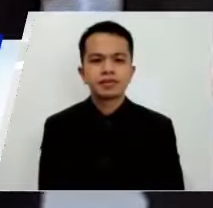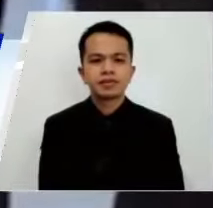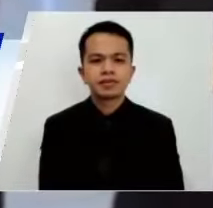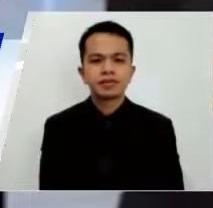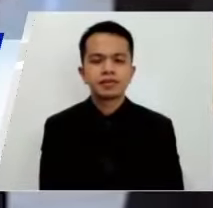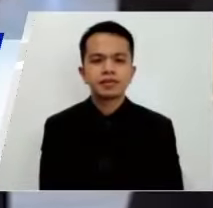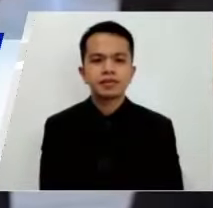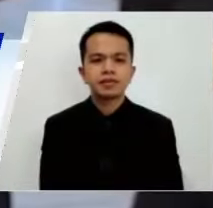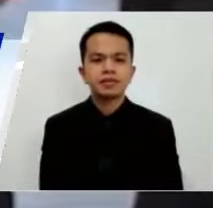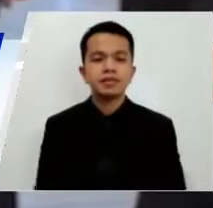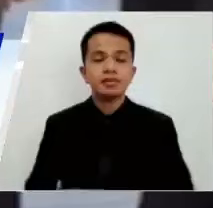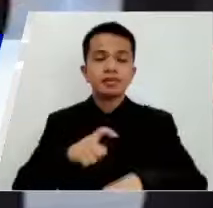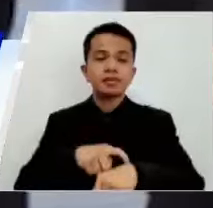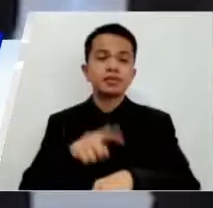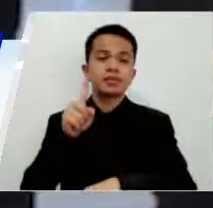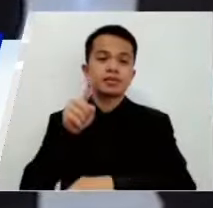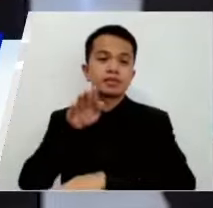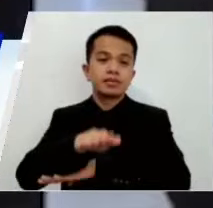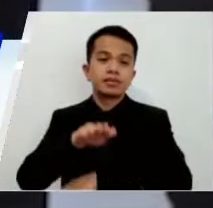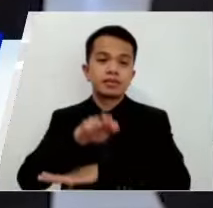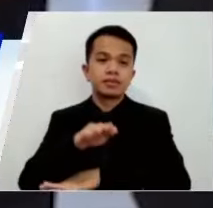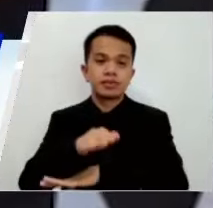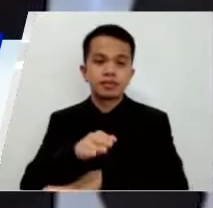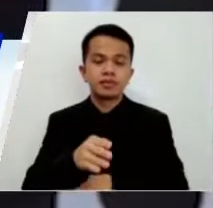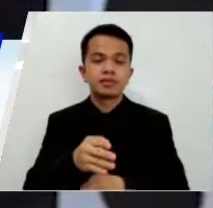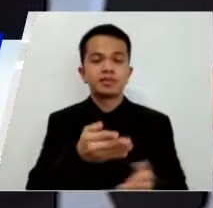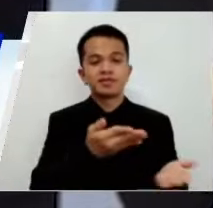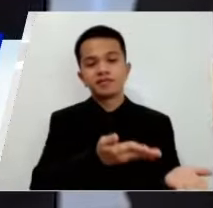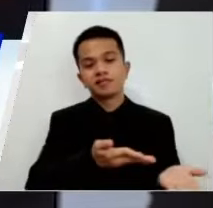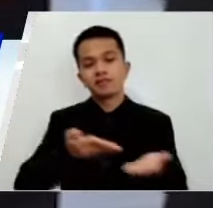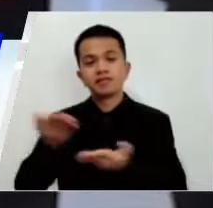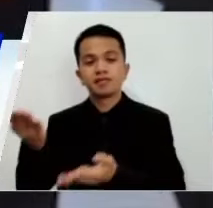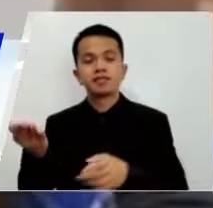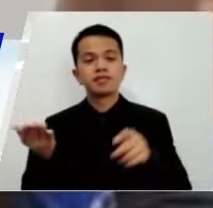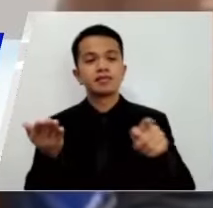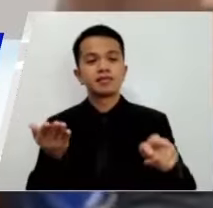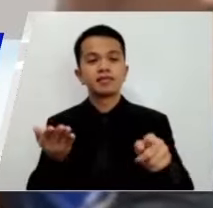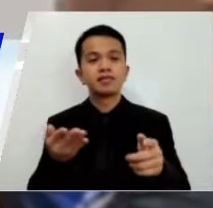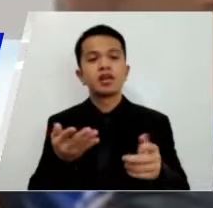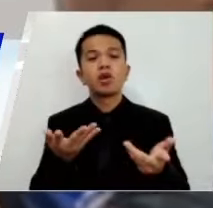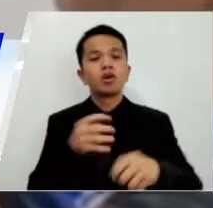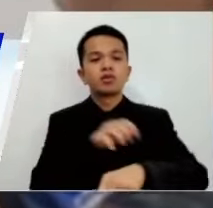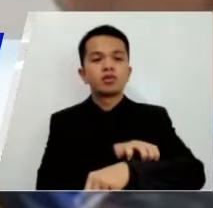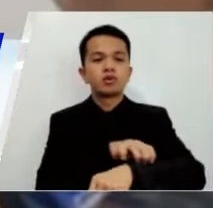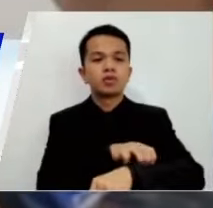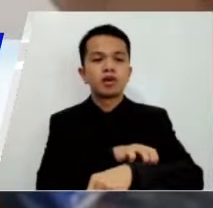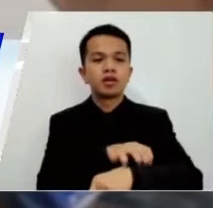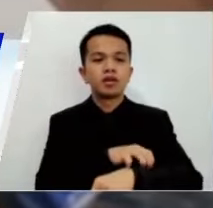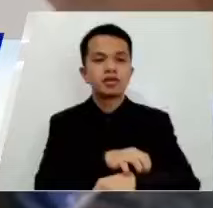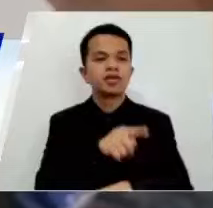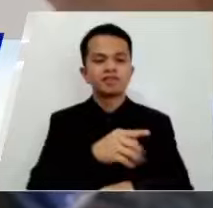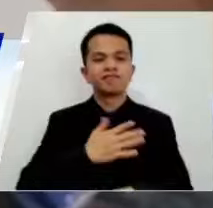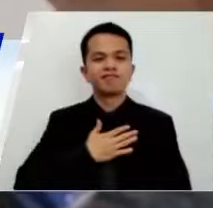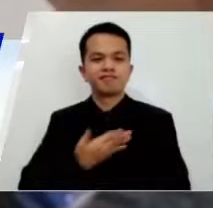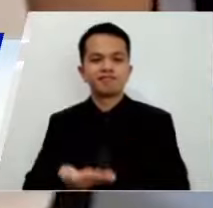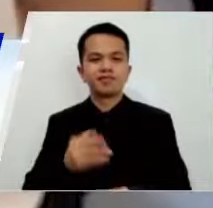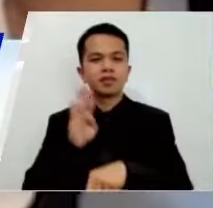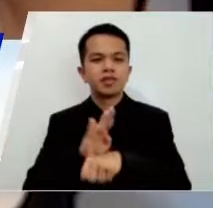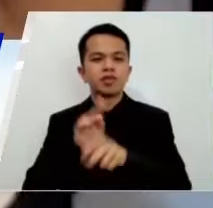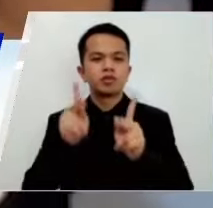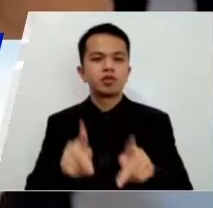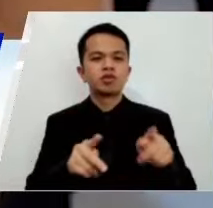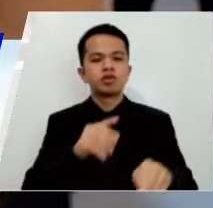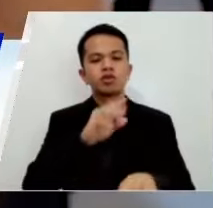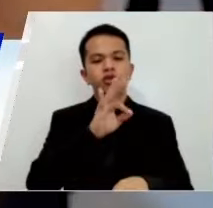Pasado alauna ng hapon ng sunduin ni NBA Director Medardo de Lemos sa Makati City ang sumukong negosyanteng si Ferdinand Guerrero.